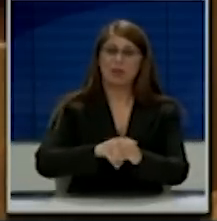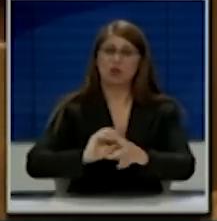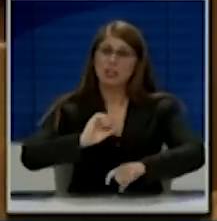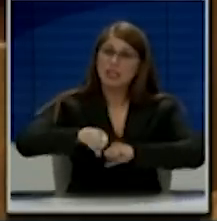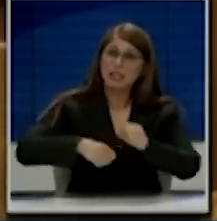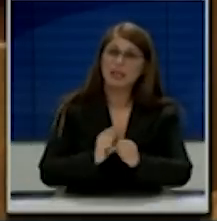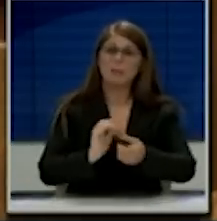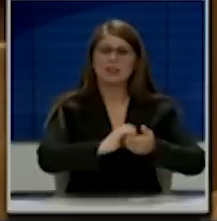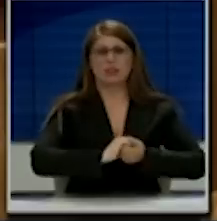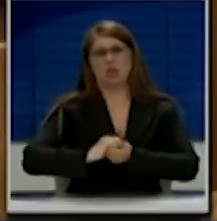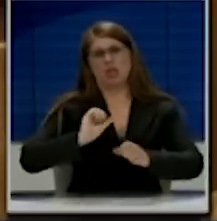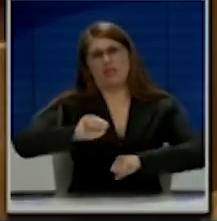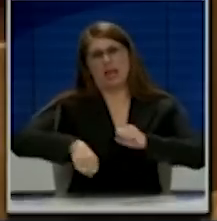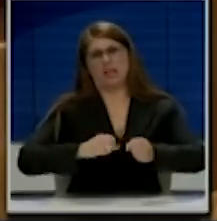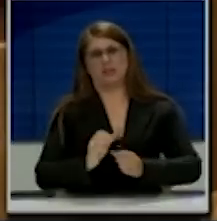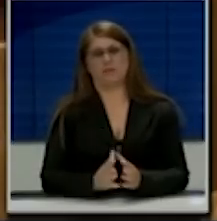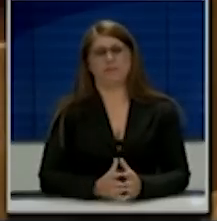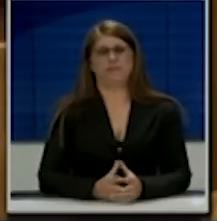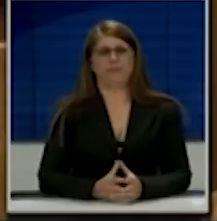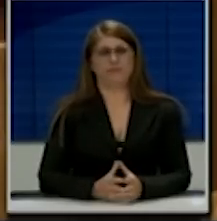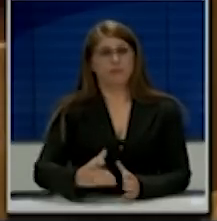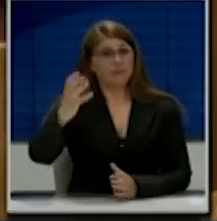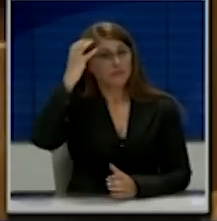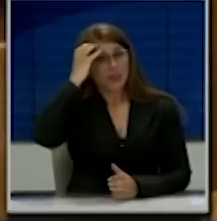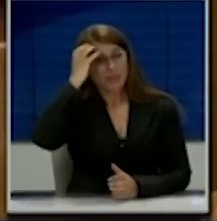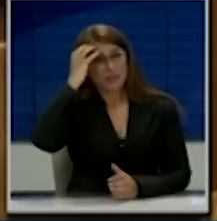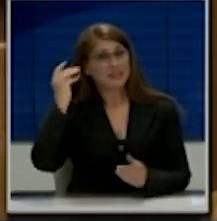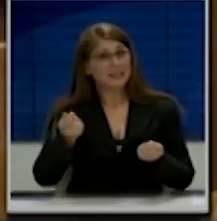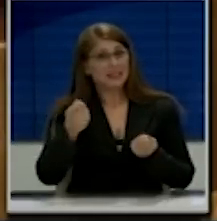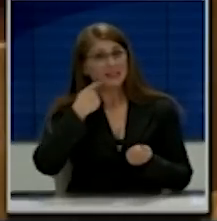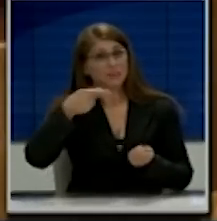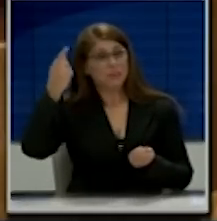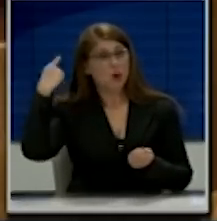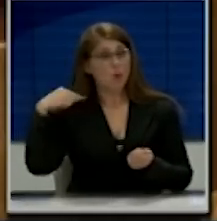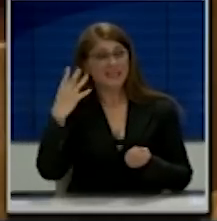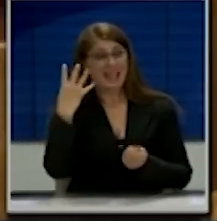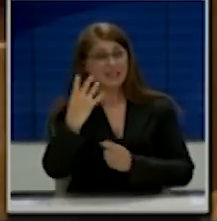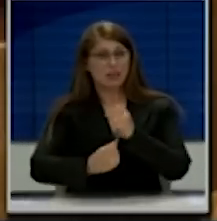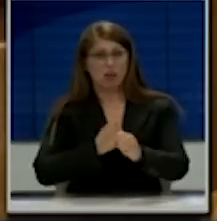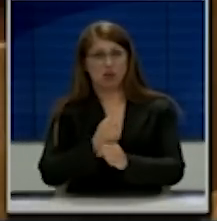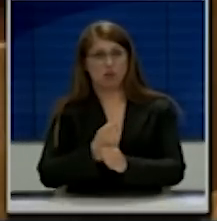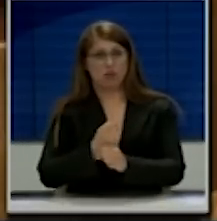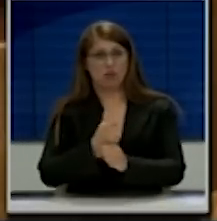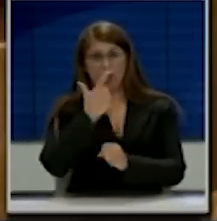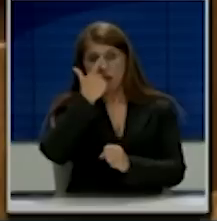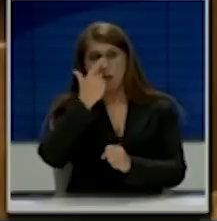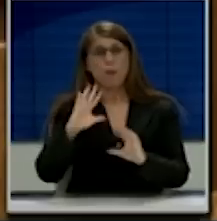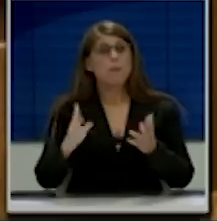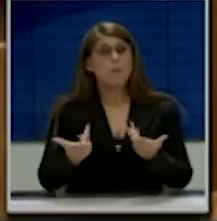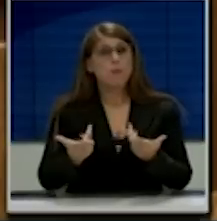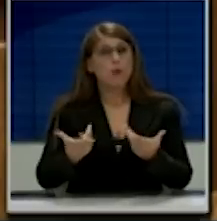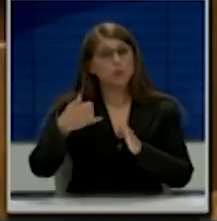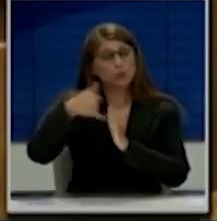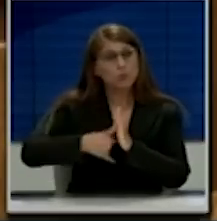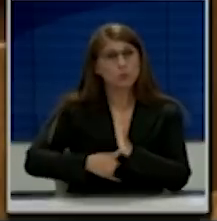τη συλλογική δράση. Θυμάστε τι έγινε την περασμένη τετραετία, πώς στην ουσία το